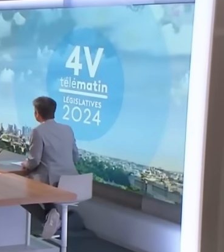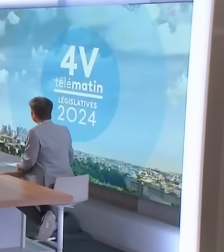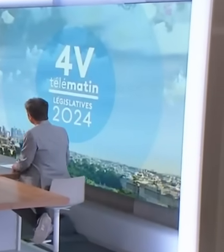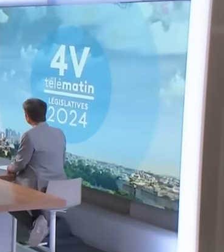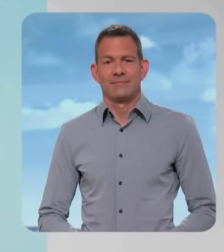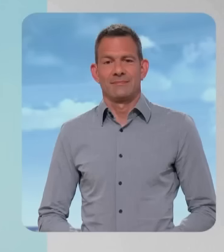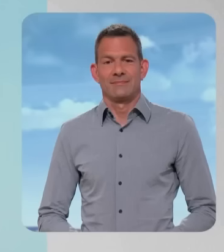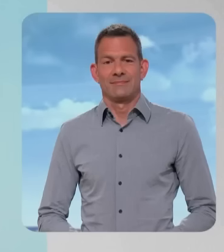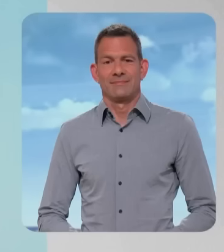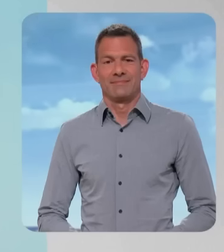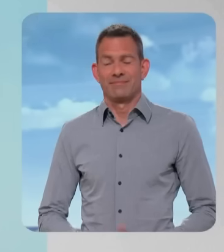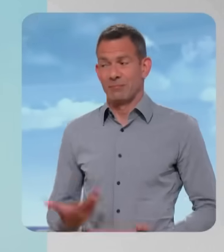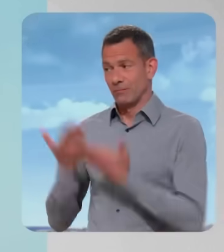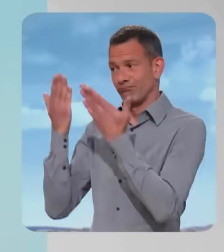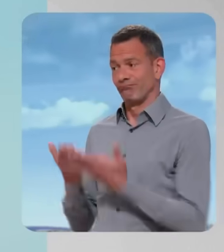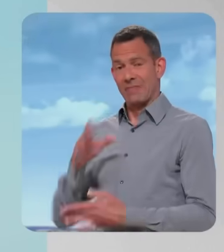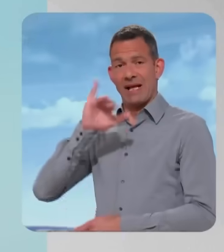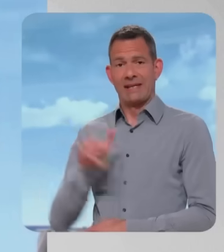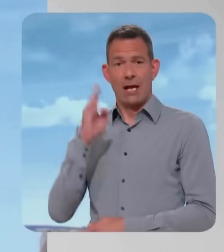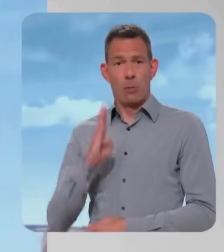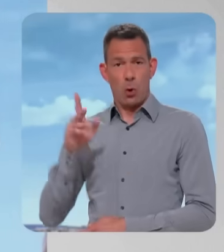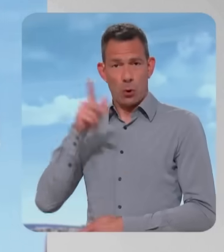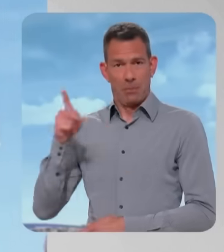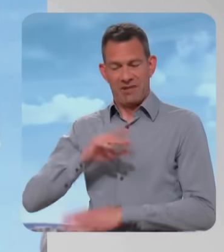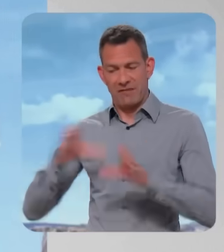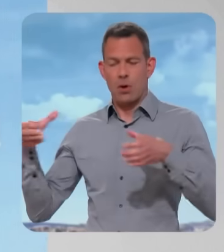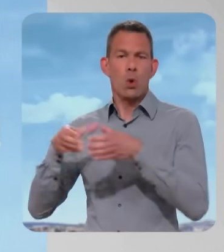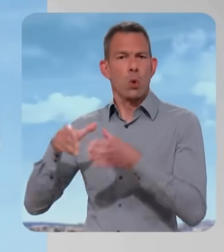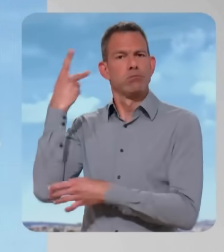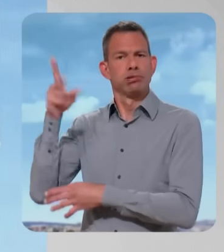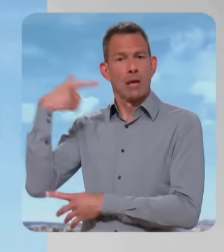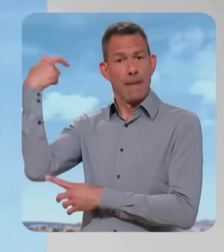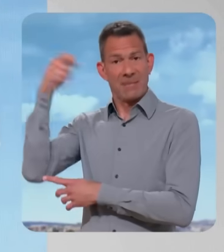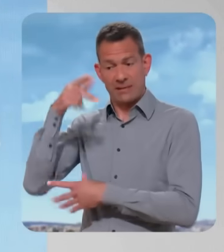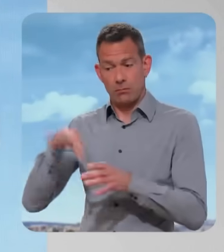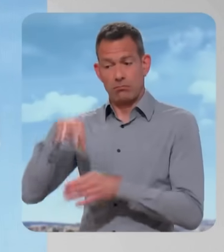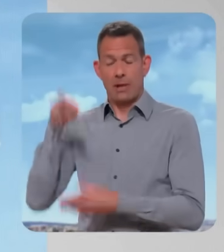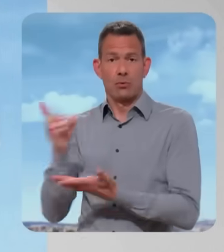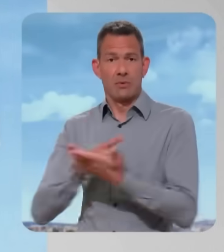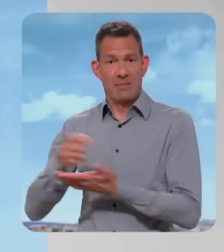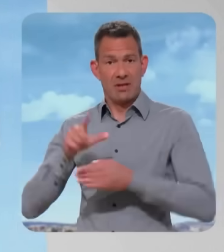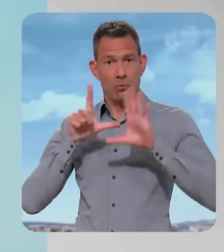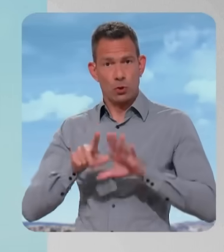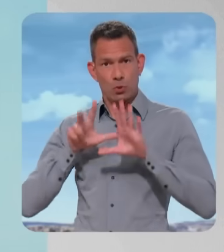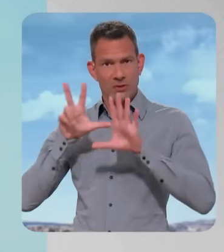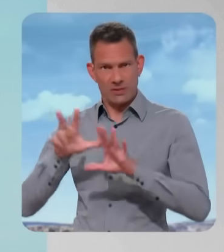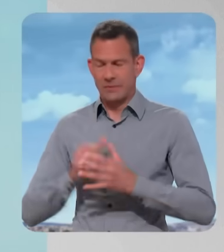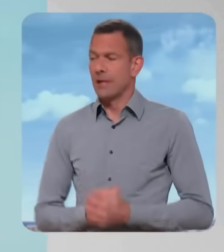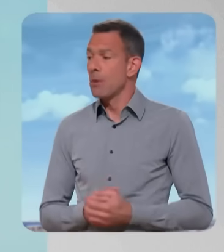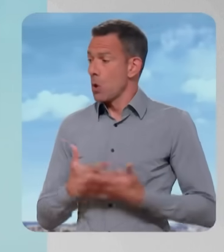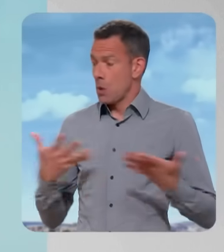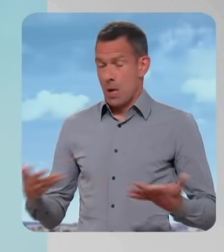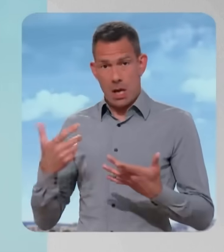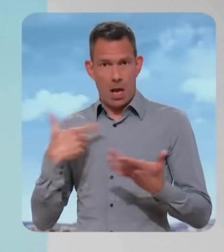bonjour et bienvenue dans les 4V il y a elbron pivé bonjour on peut tirer deux enseignements du scrutin d'hier finalement le nouveau front populaire est arrivé en tête et et personne